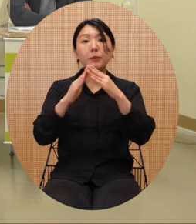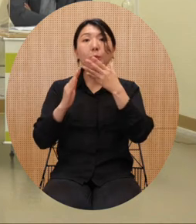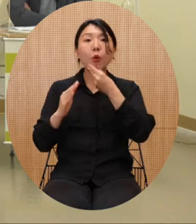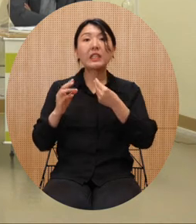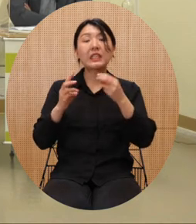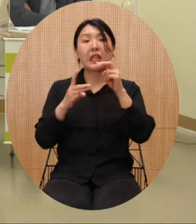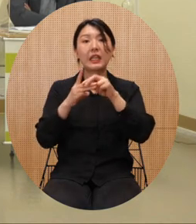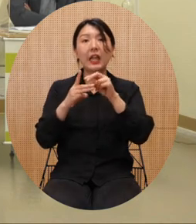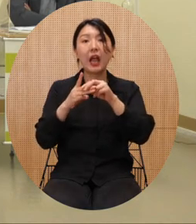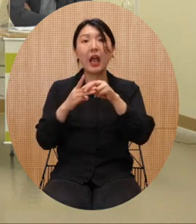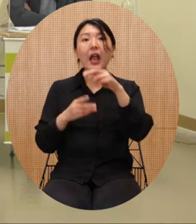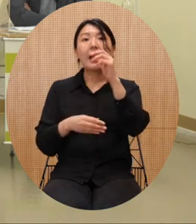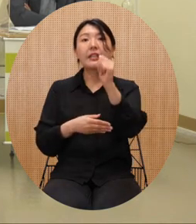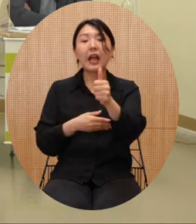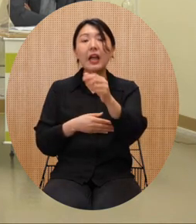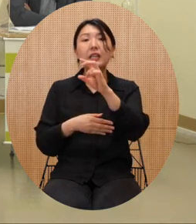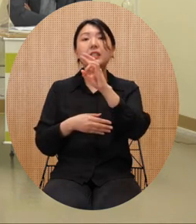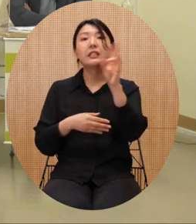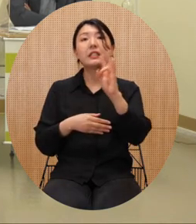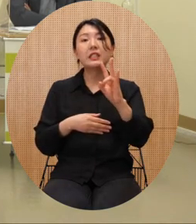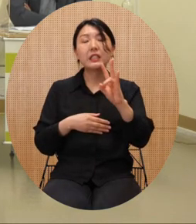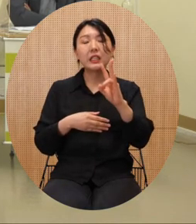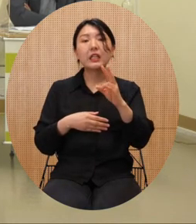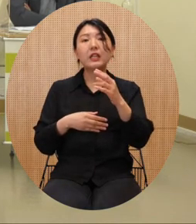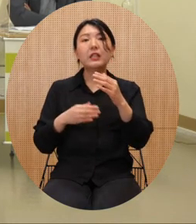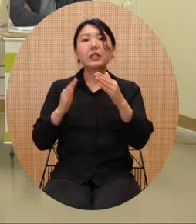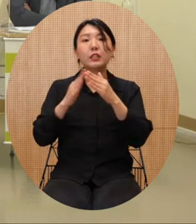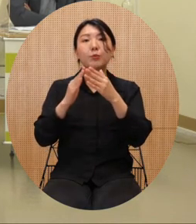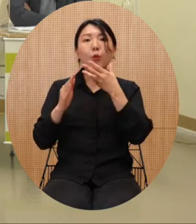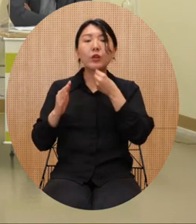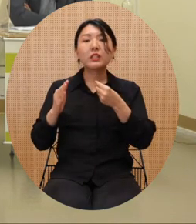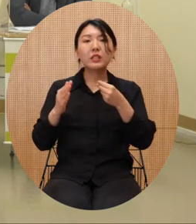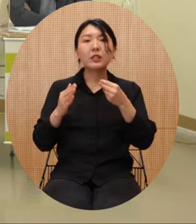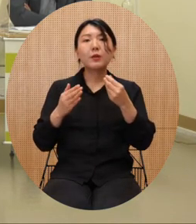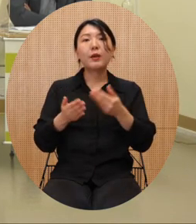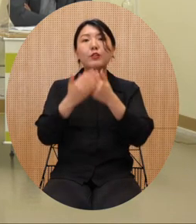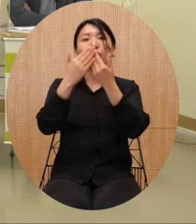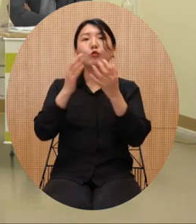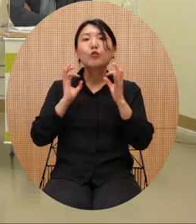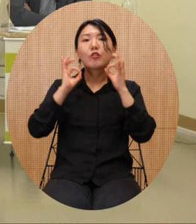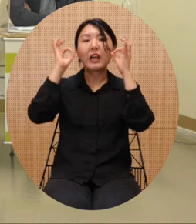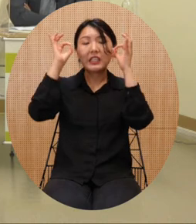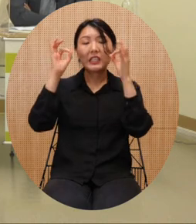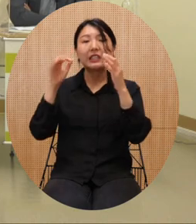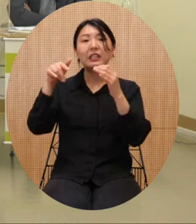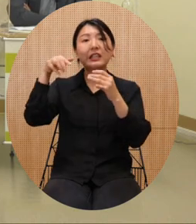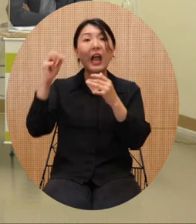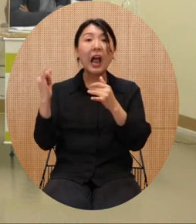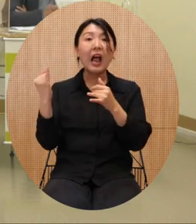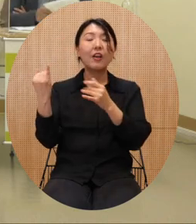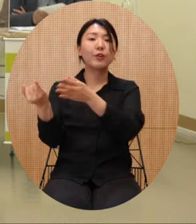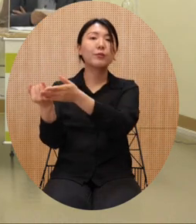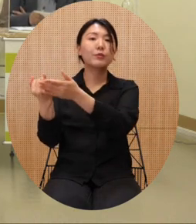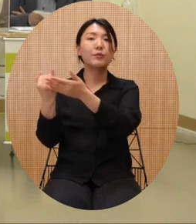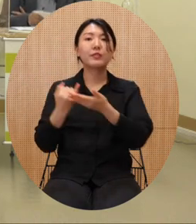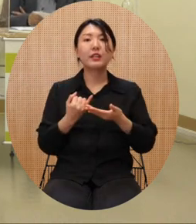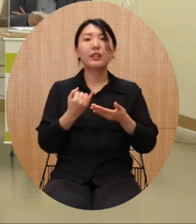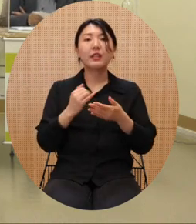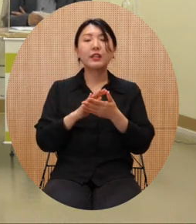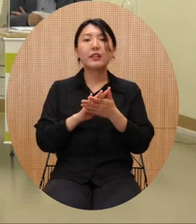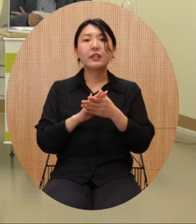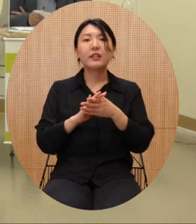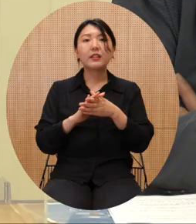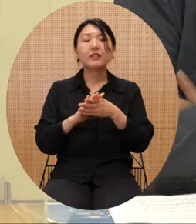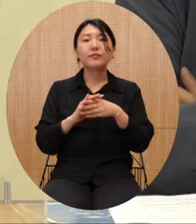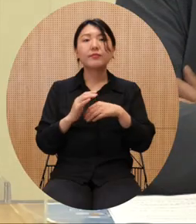주거복지센터 장을 하시면서 또 우리 시흥시 주거복지에 큰 기여를 하고 계시는 차선화 센터장님의 발제가 있겠습니다. 네,